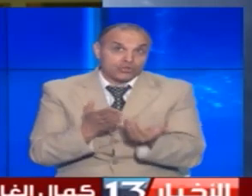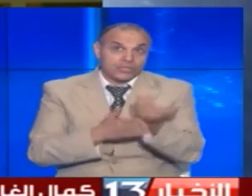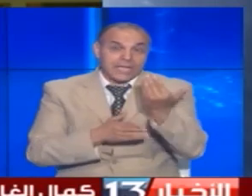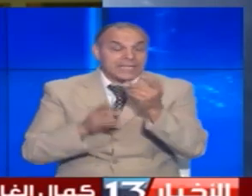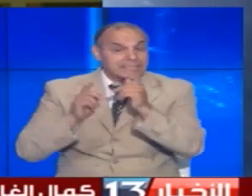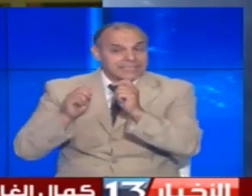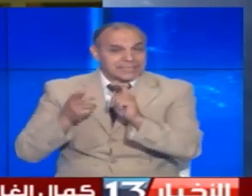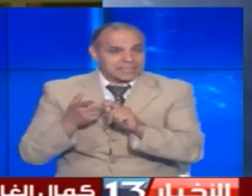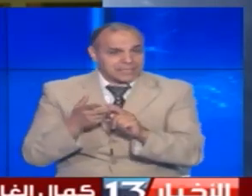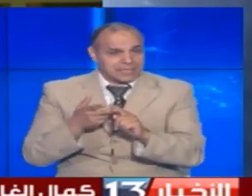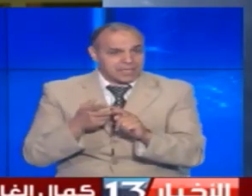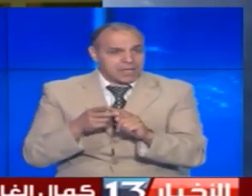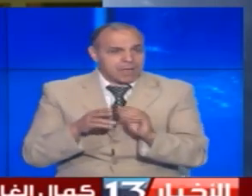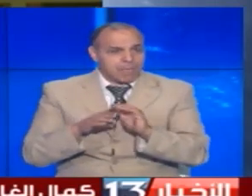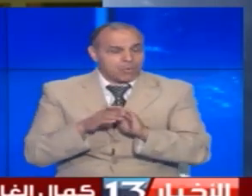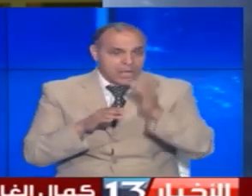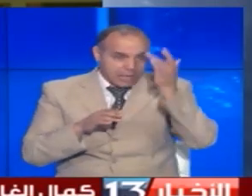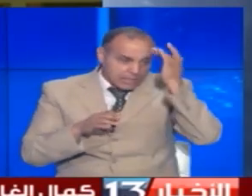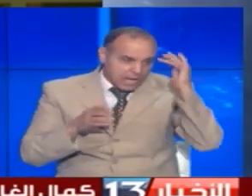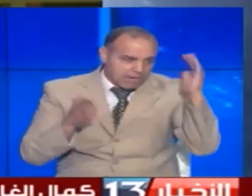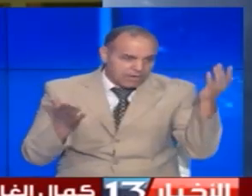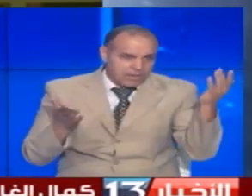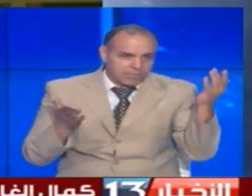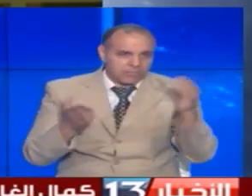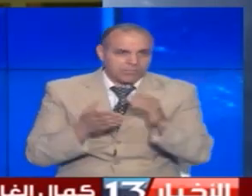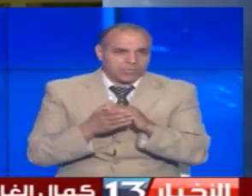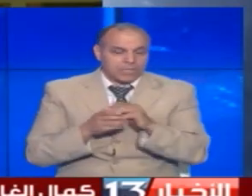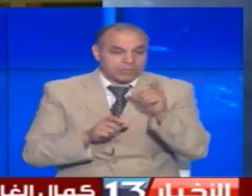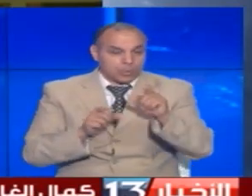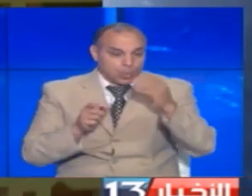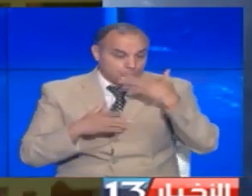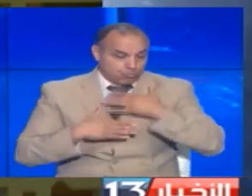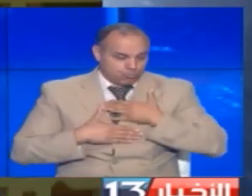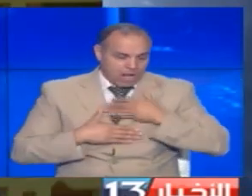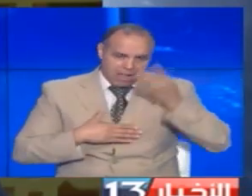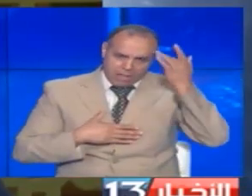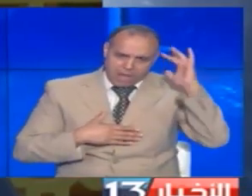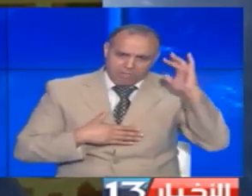في مساله الثقافه الثقافه الحقوها